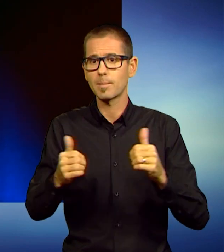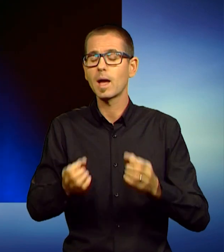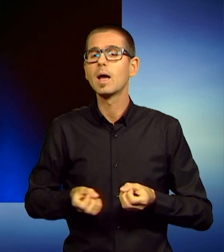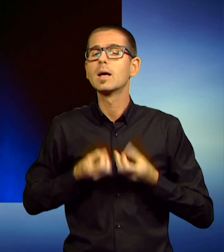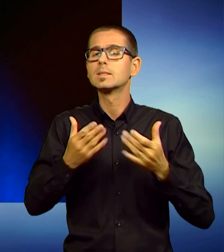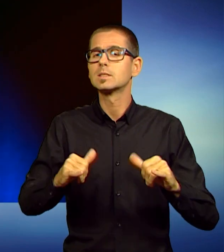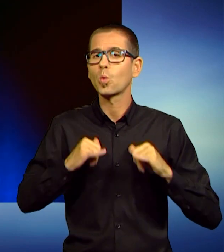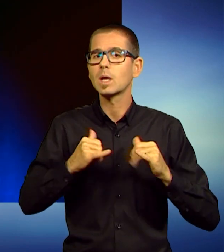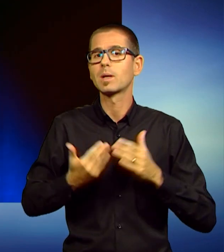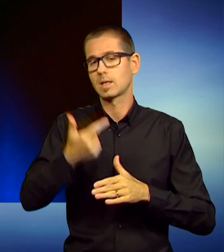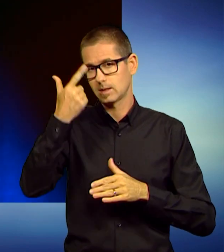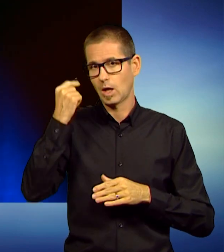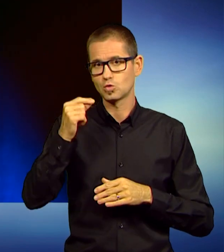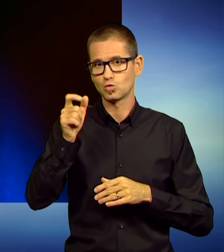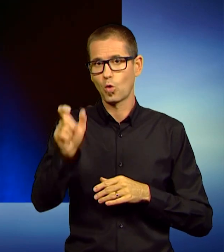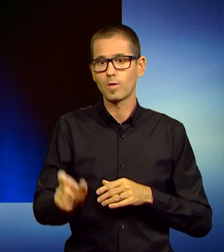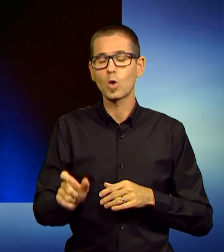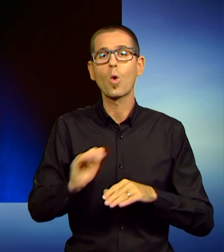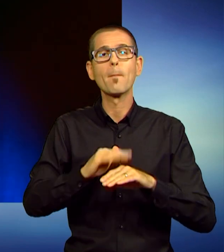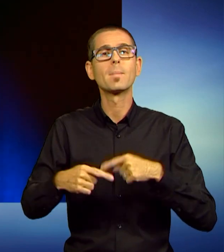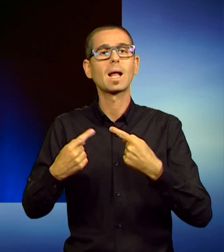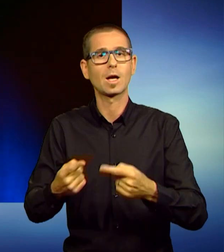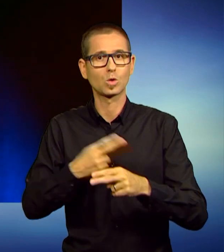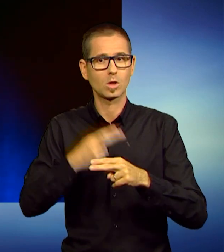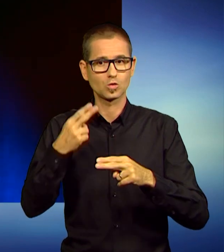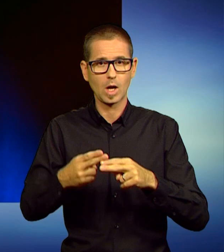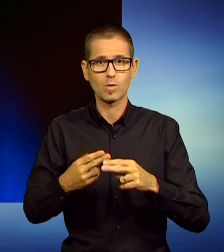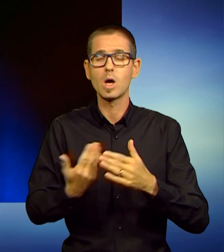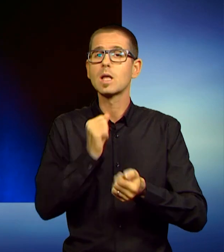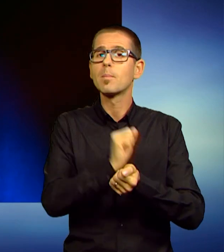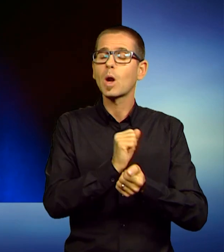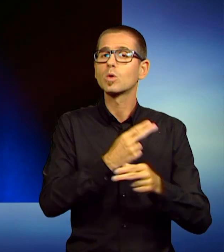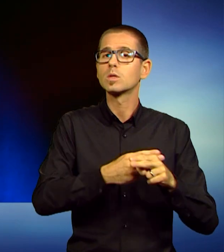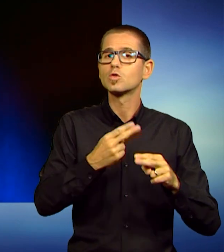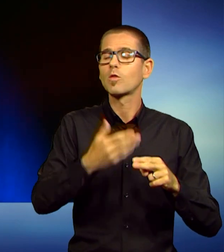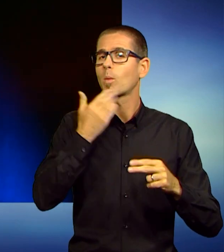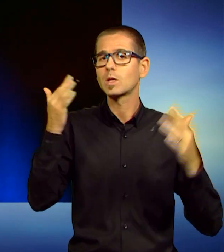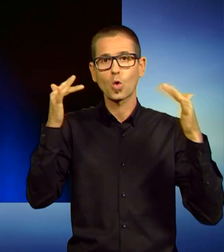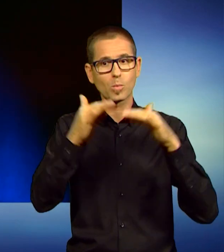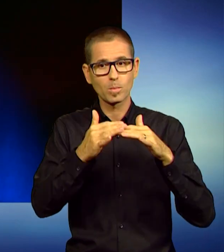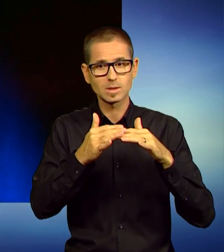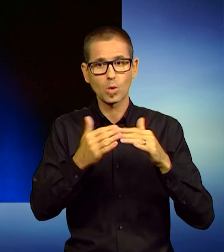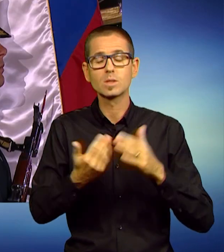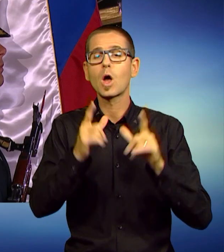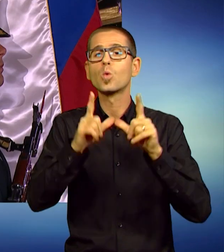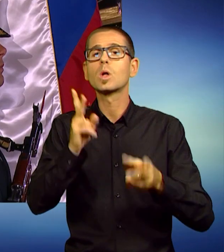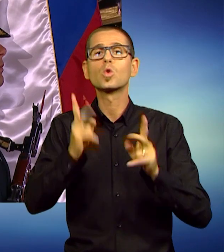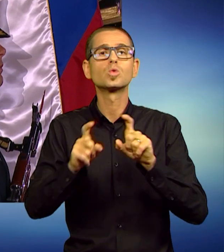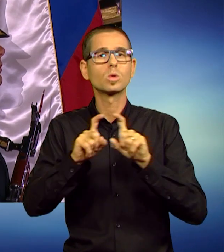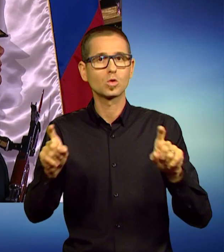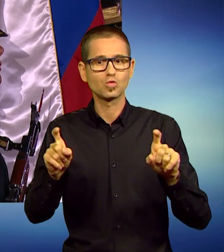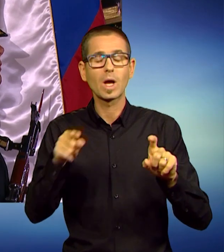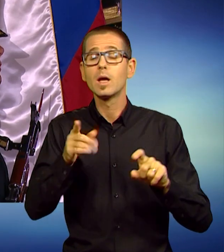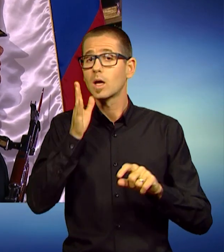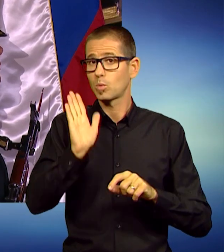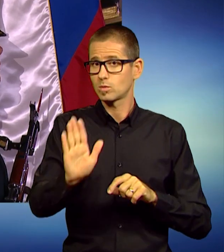za človeku prijazno državo. Za pravno državo brez kompromisov, za ustavno sodišče, ki